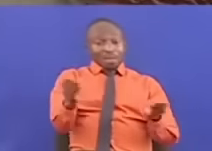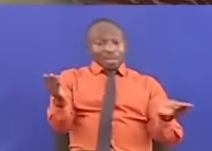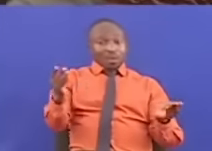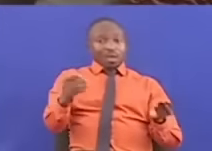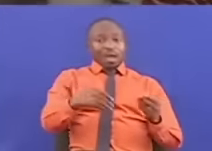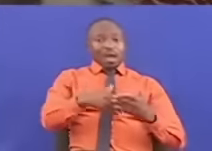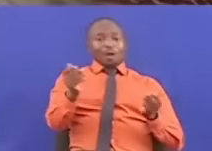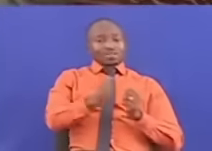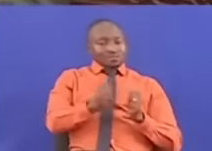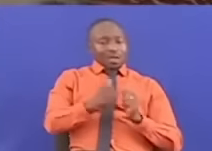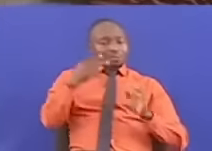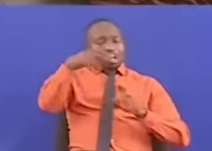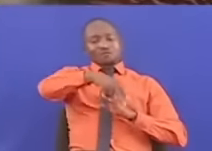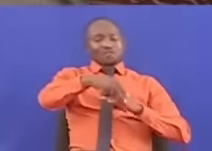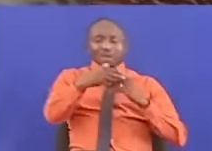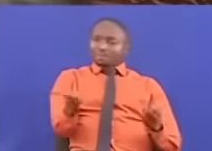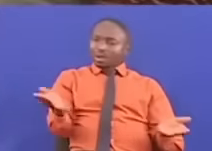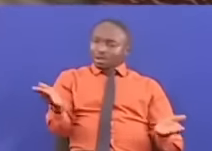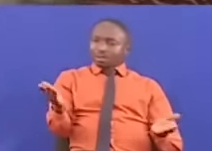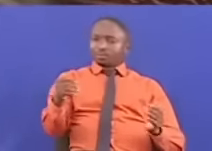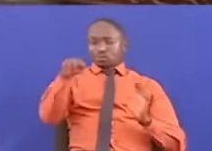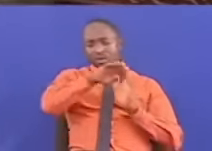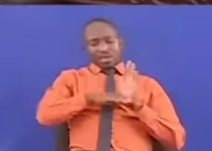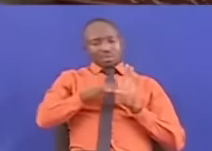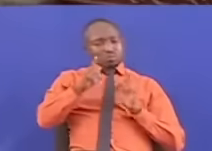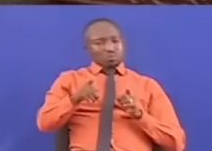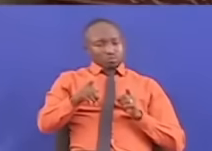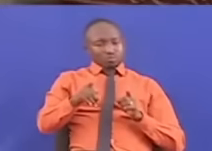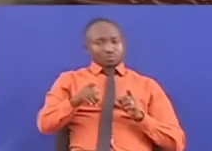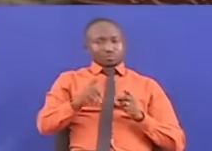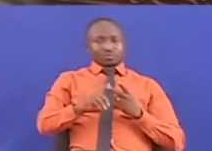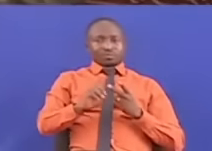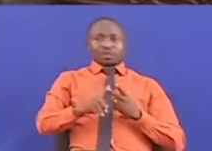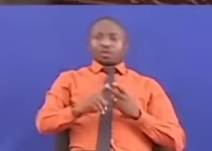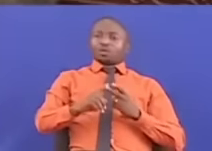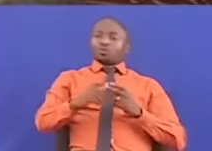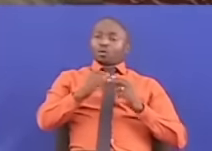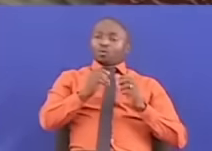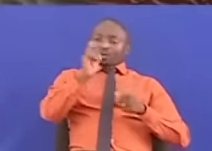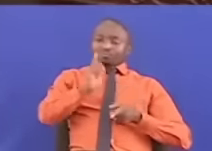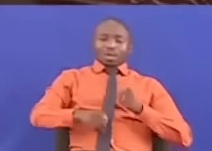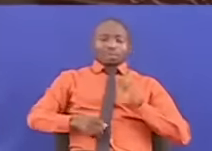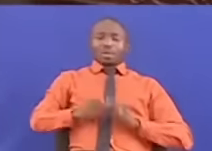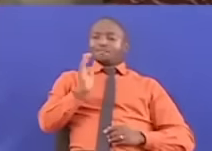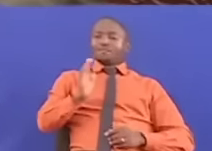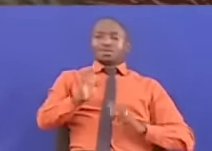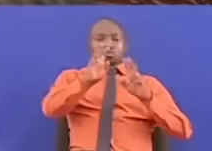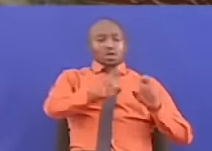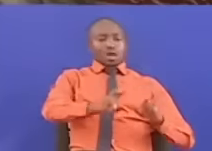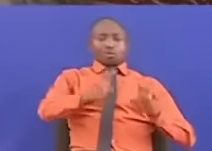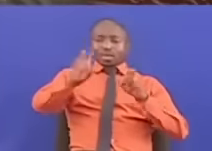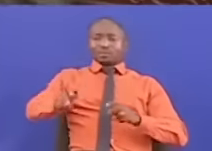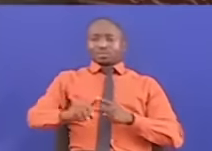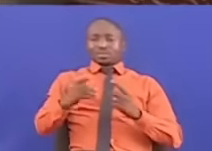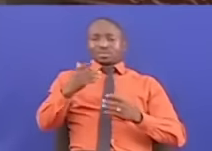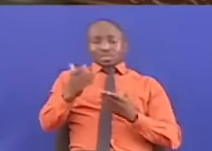hawana hawana mafuta watara wa elimu wa kata nch meshi mwen wema kwa migu kuku elimu sas